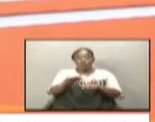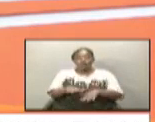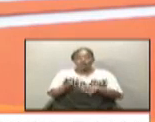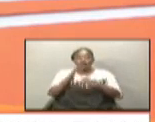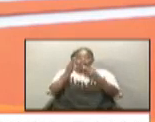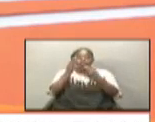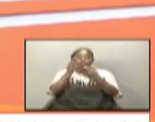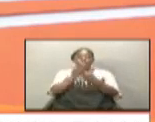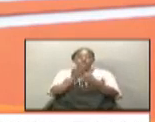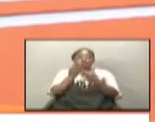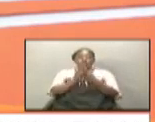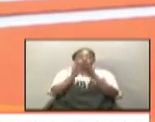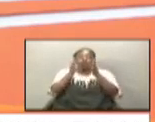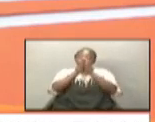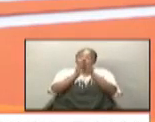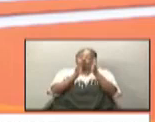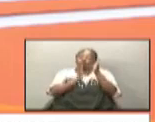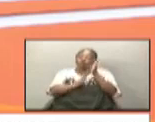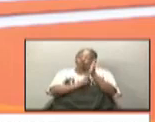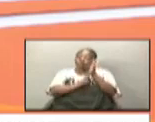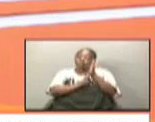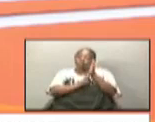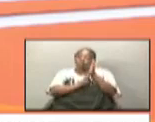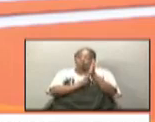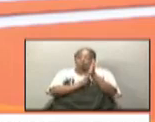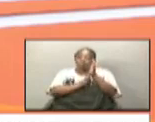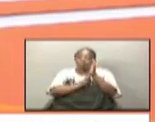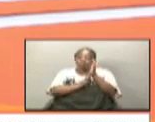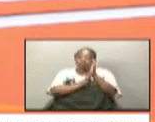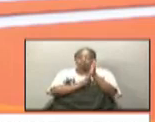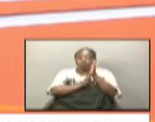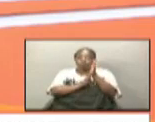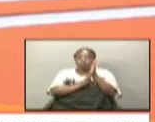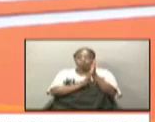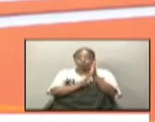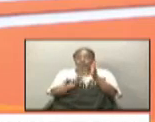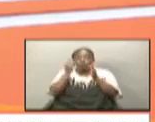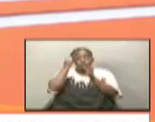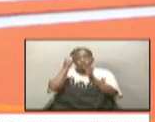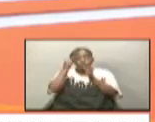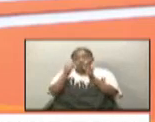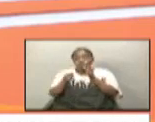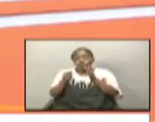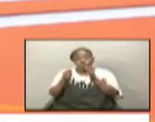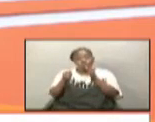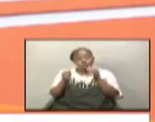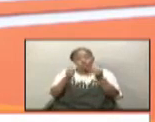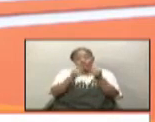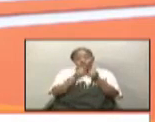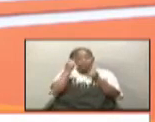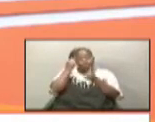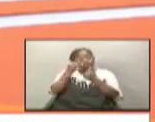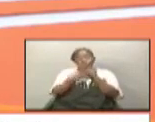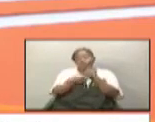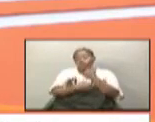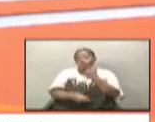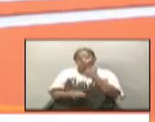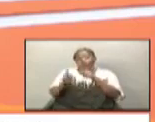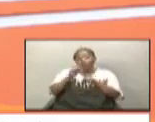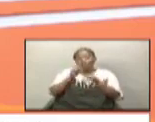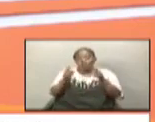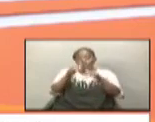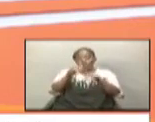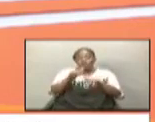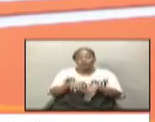wakati mu kumutendereza no kumutendereza olukuwolereza no kulwanirira abankusere azikidwa